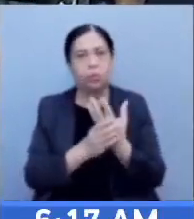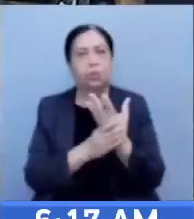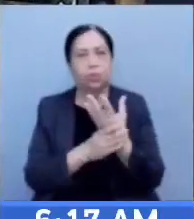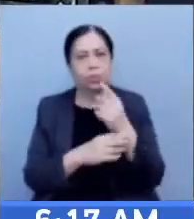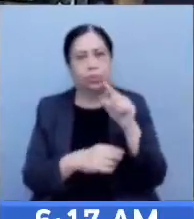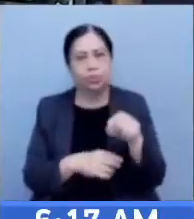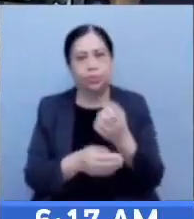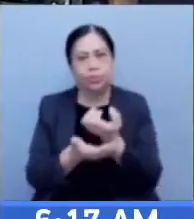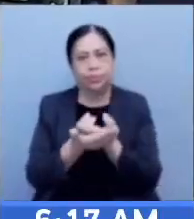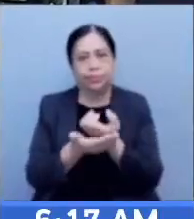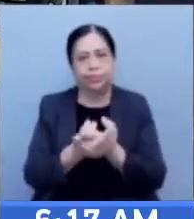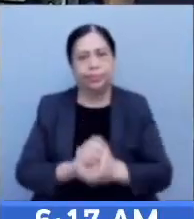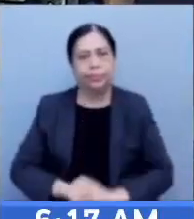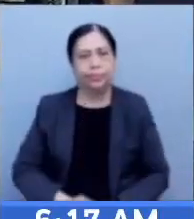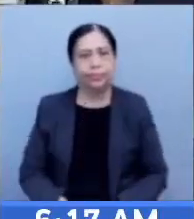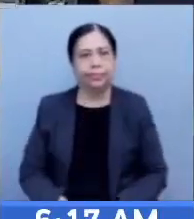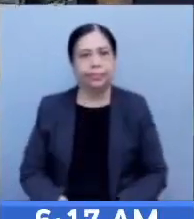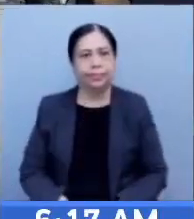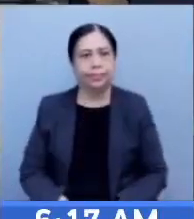ekonomiya.